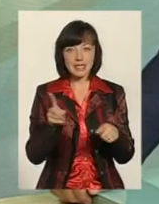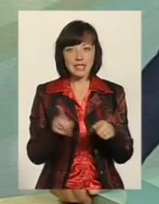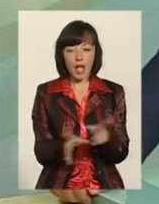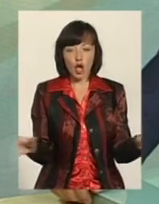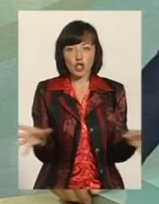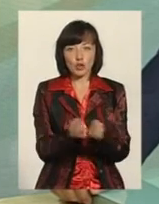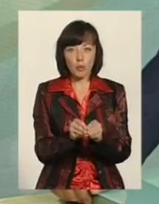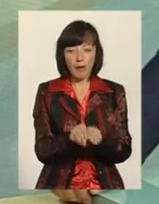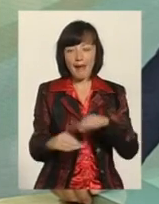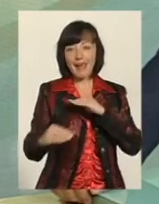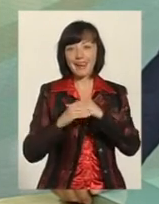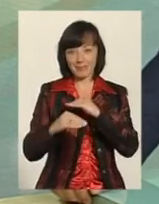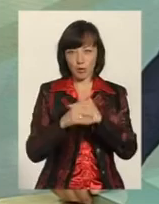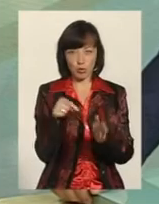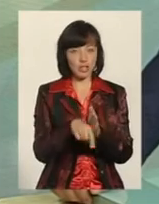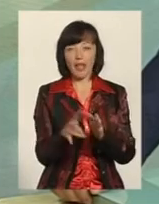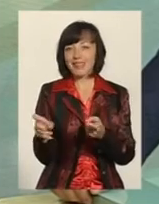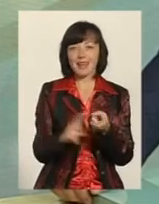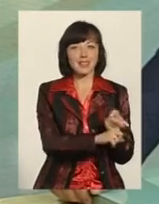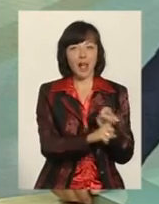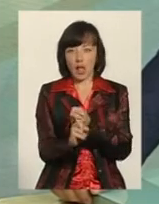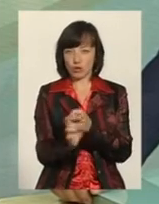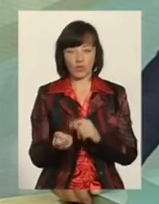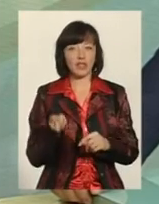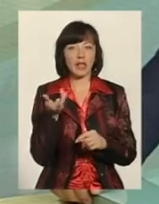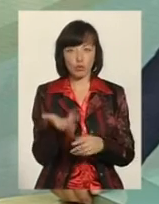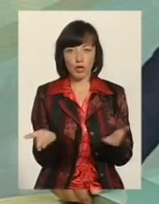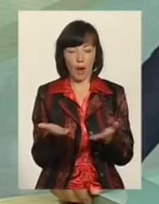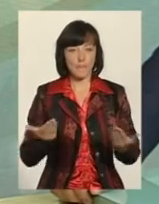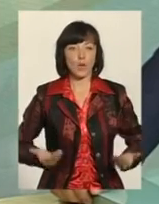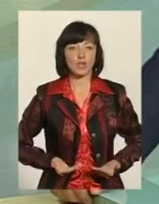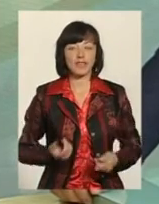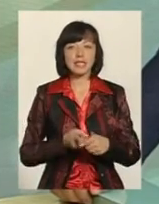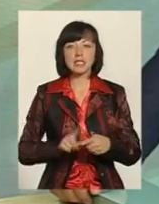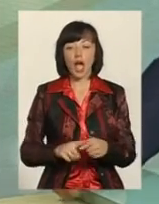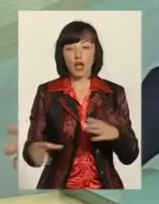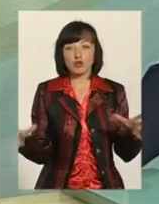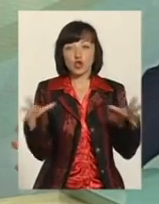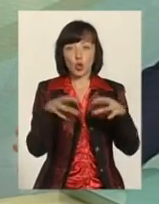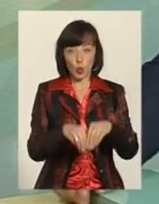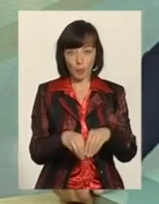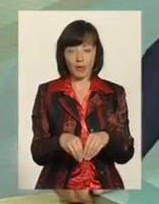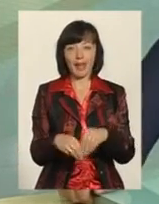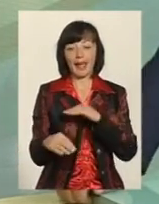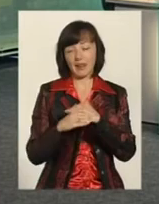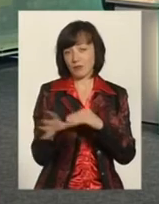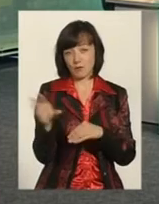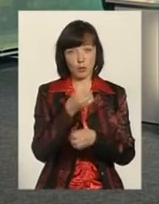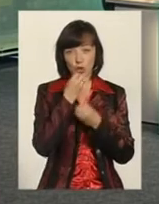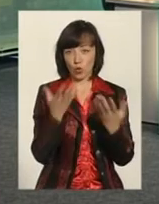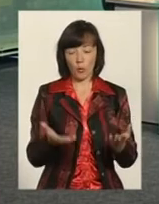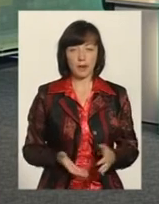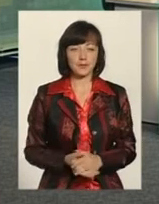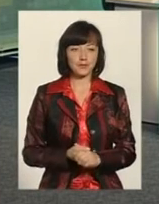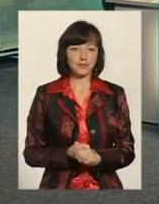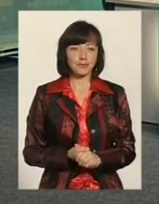рівних по значимості, незалежно від тої кількості, яка проживає, це шлюб рівних. І тоді все буде добре. Скажіть,